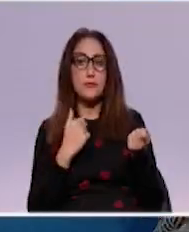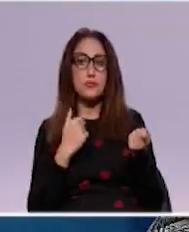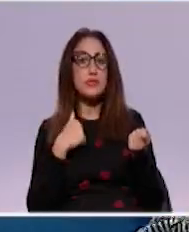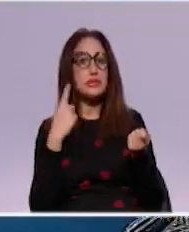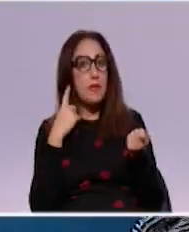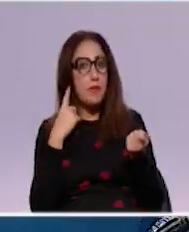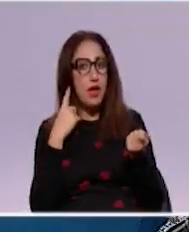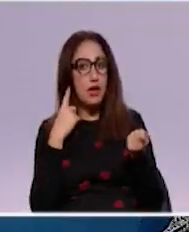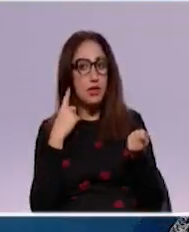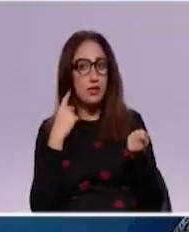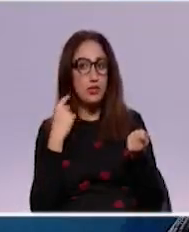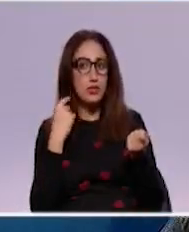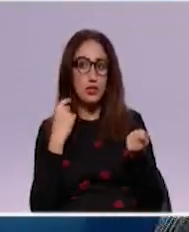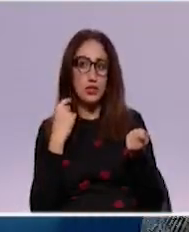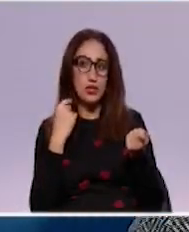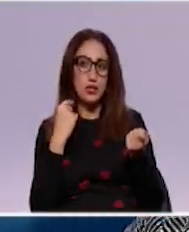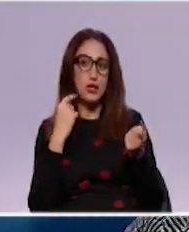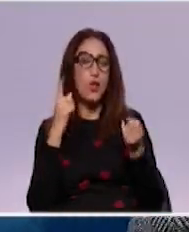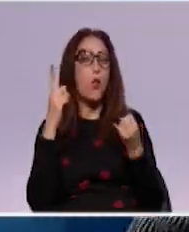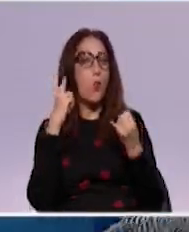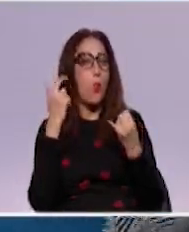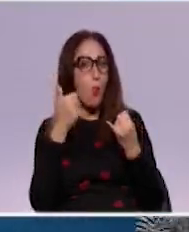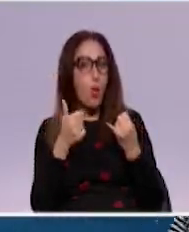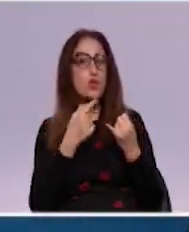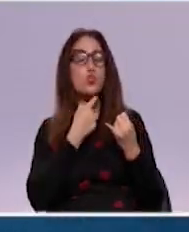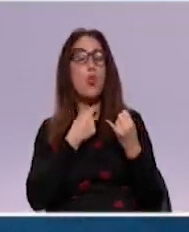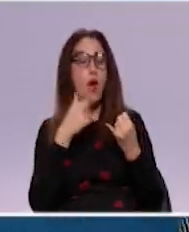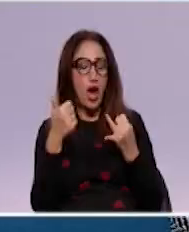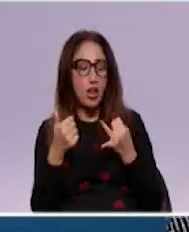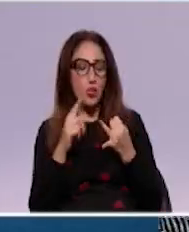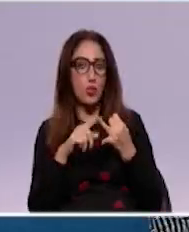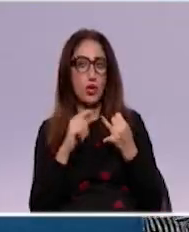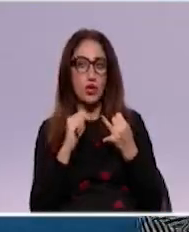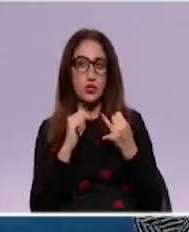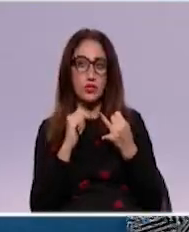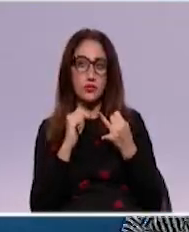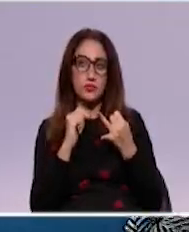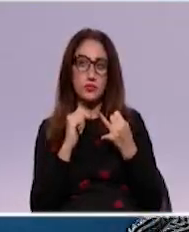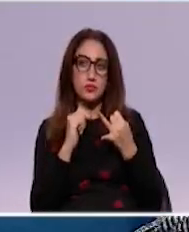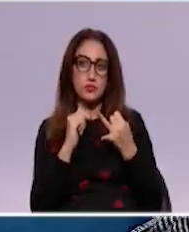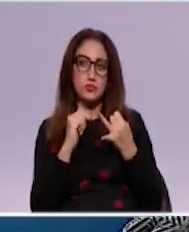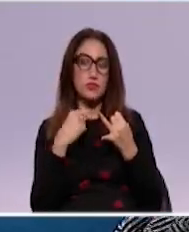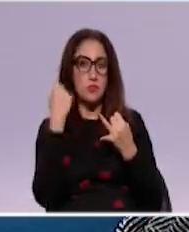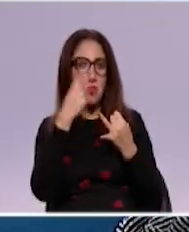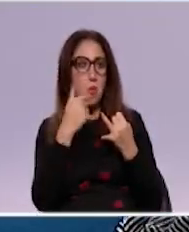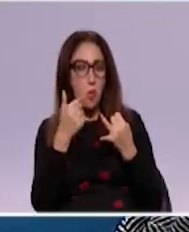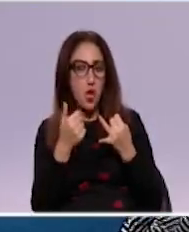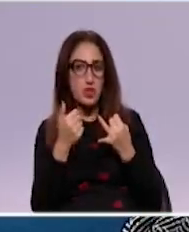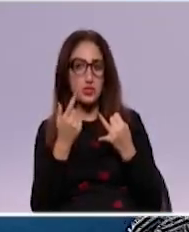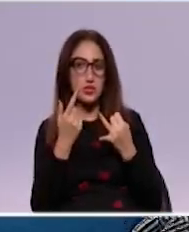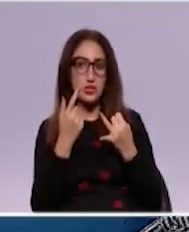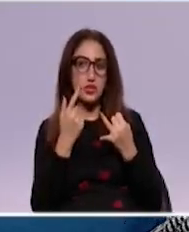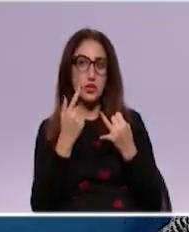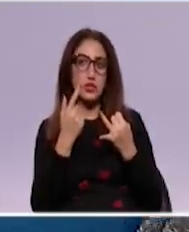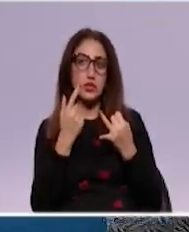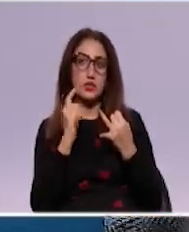تسمعني. قلت له بص، ودنك كويسه، صوتك حلو، عرب كويسه، شكلك